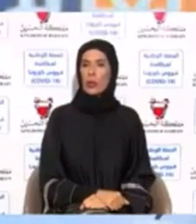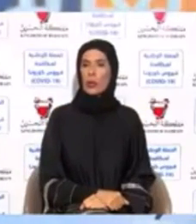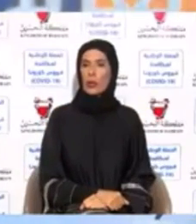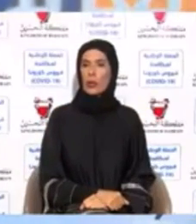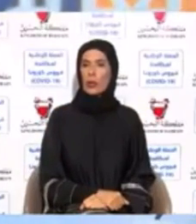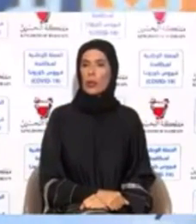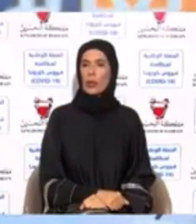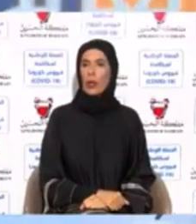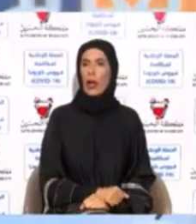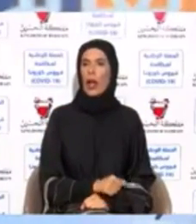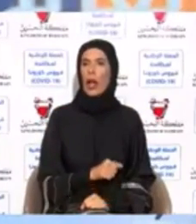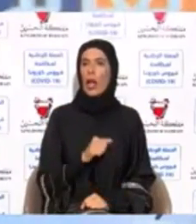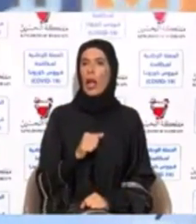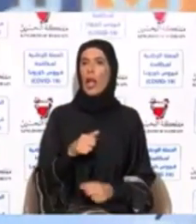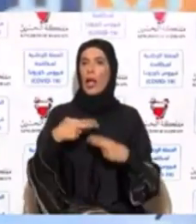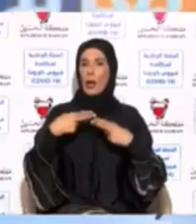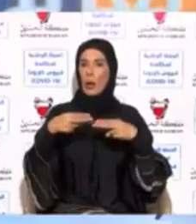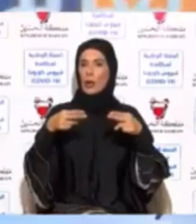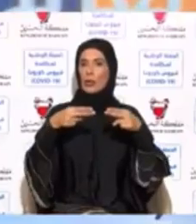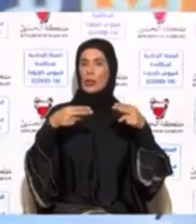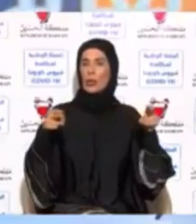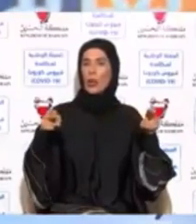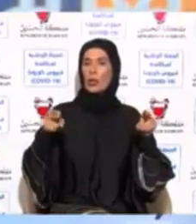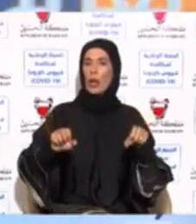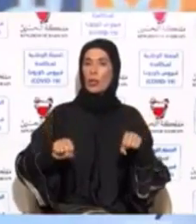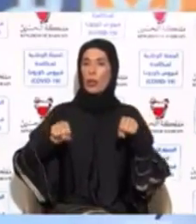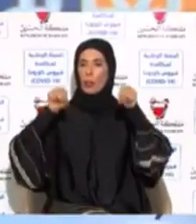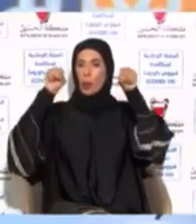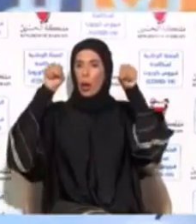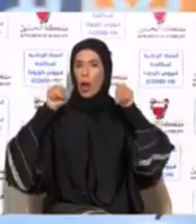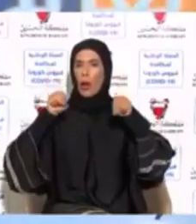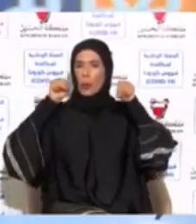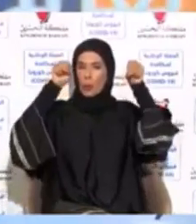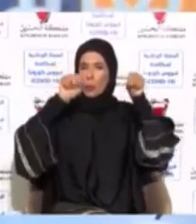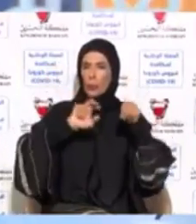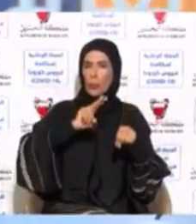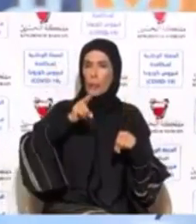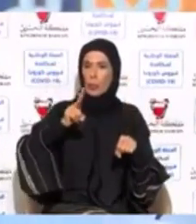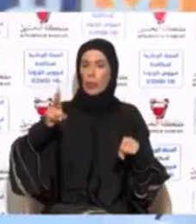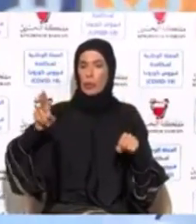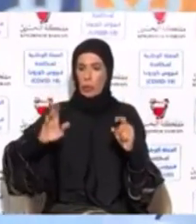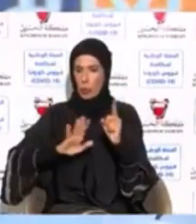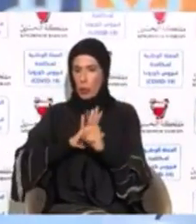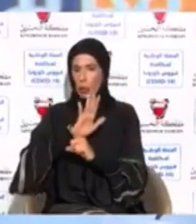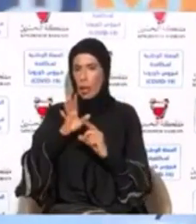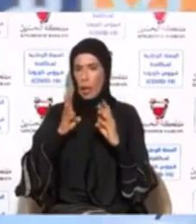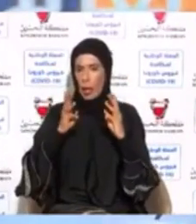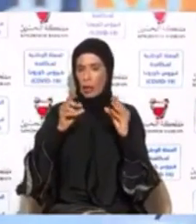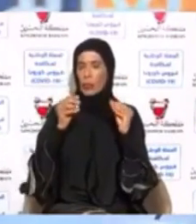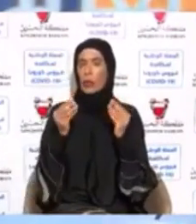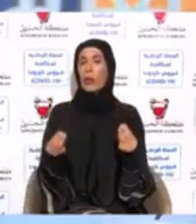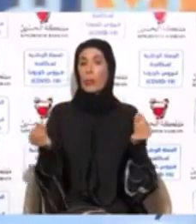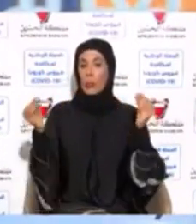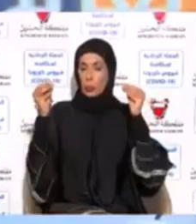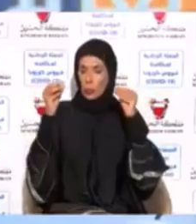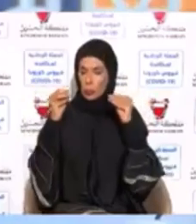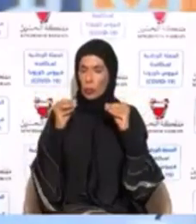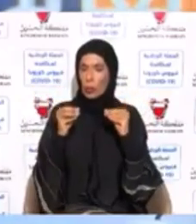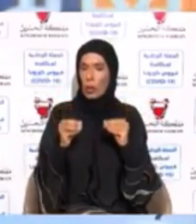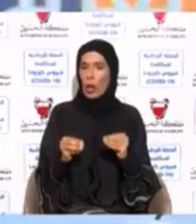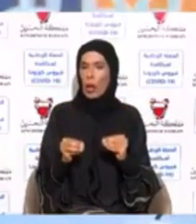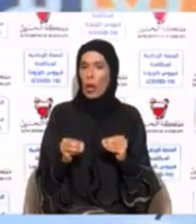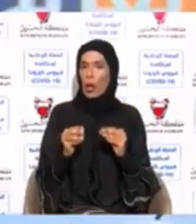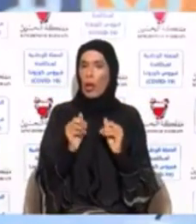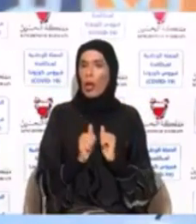خلينا نقول النشاطات الأخرى خلال الفترة هذه ممكن تتأثر، إيه نعم، لو كانت الأعداد عامة في زيادة ومعاييرنا شفناها أن